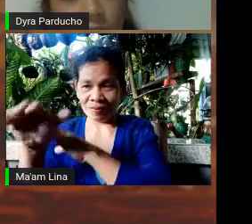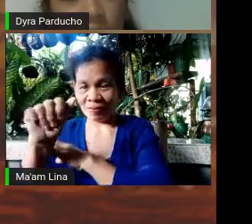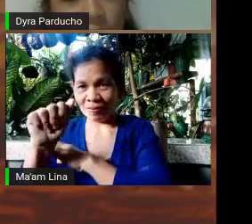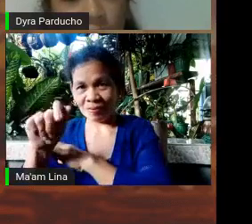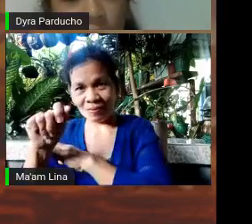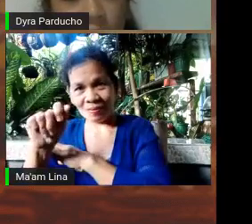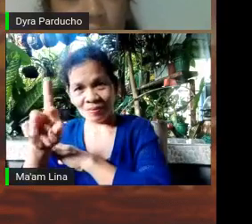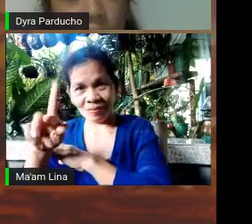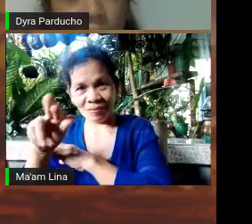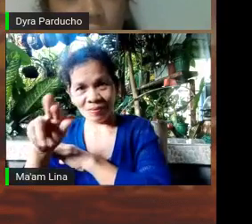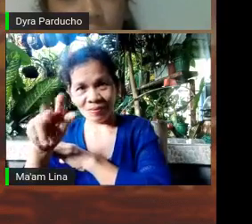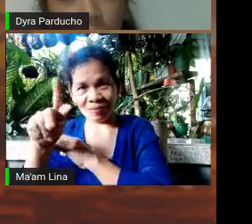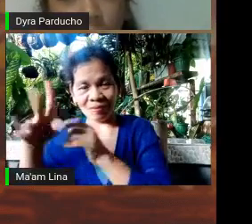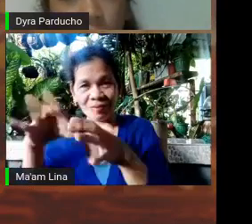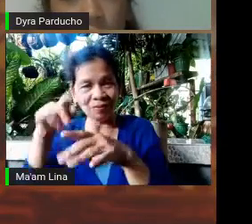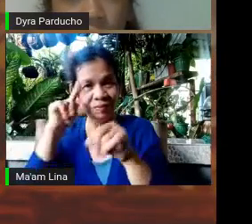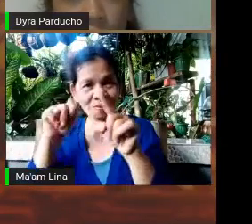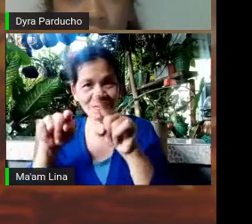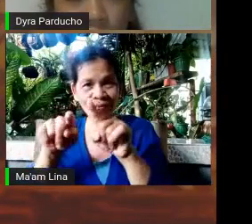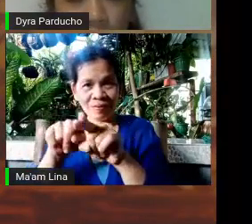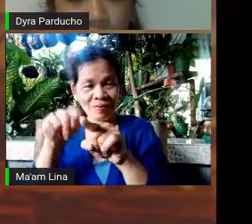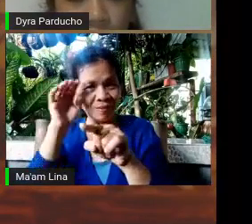at